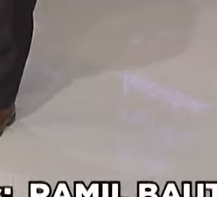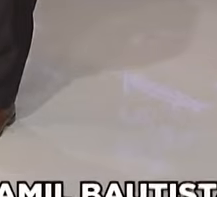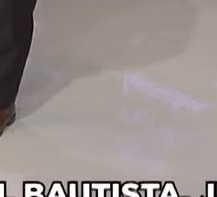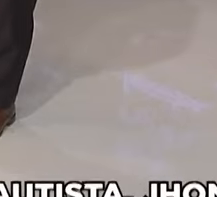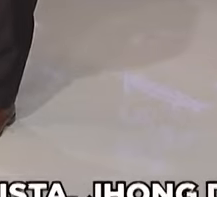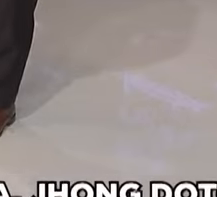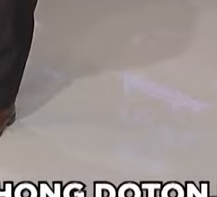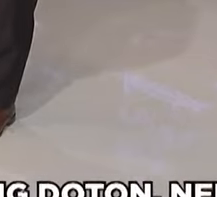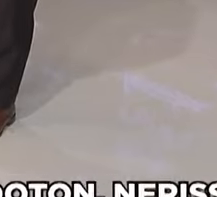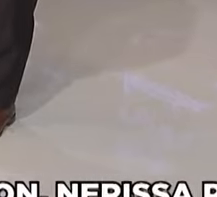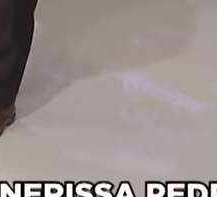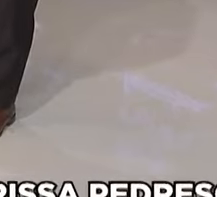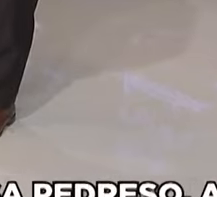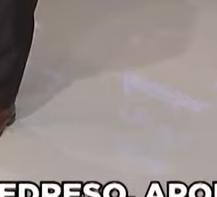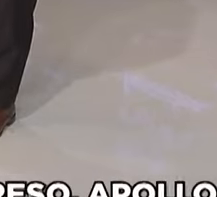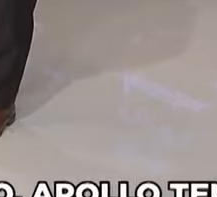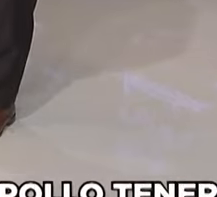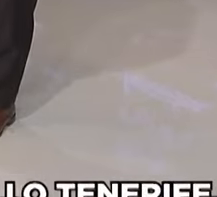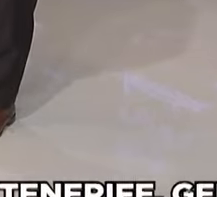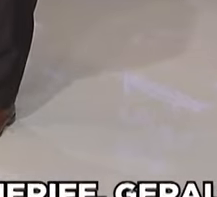susuot ka ba ng crochet? Sombrero.